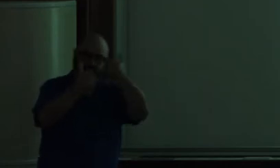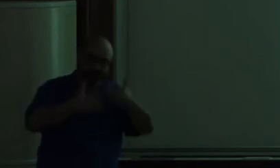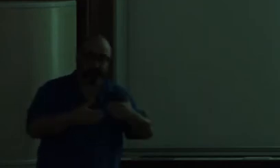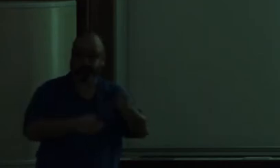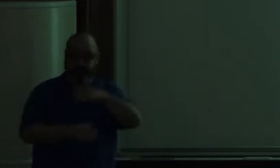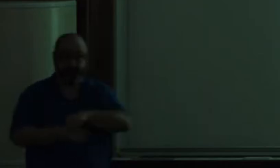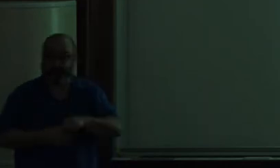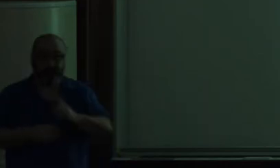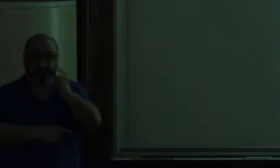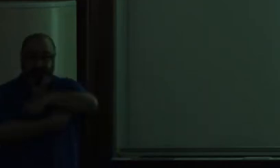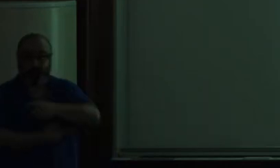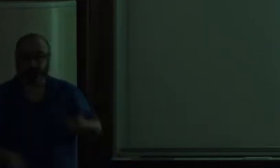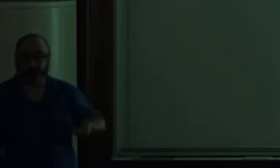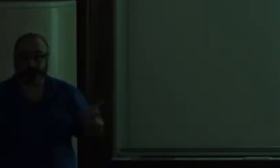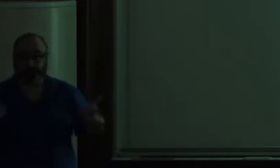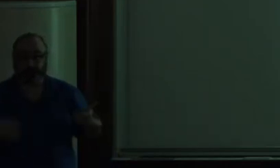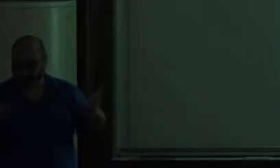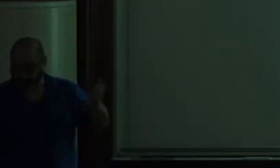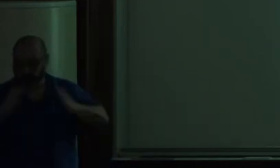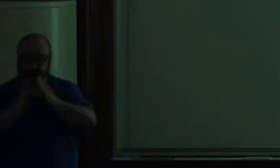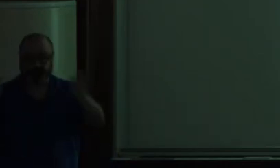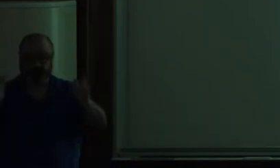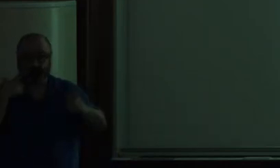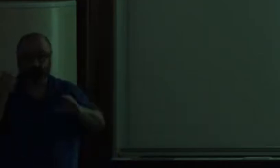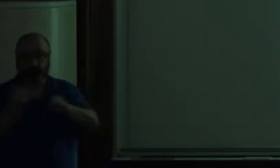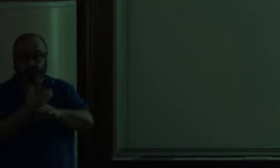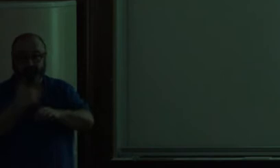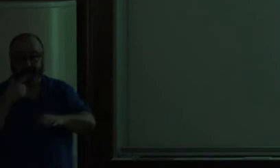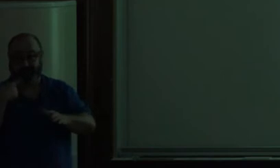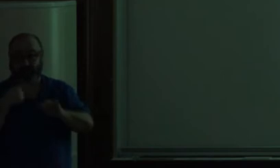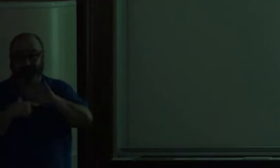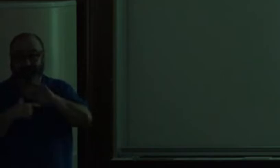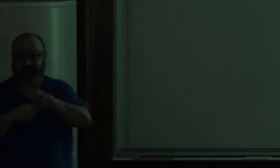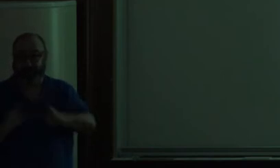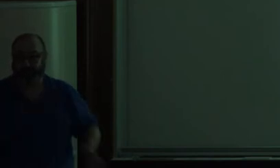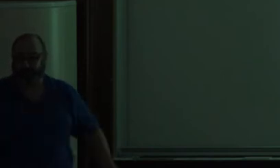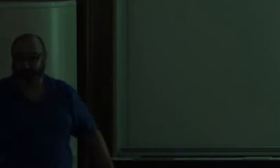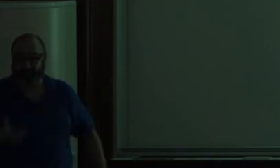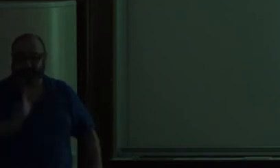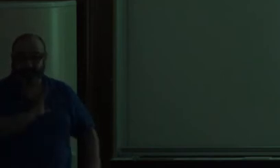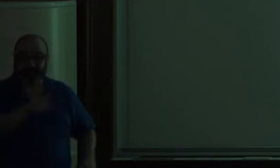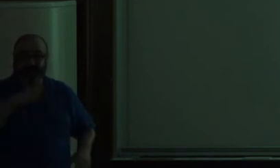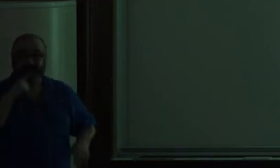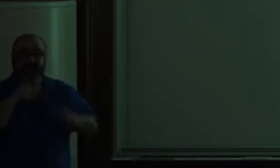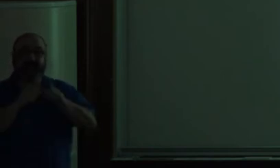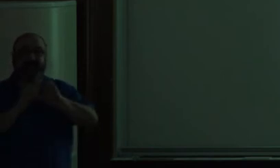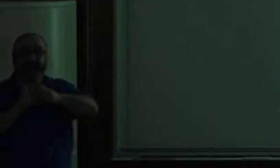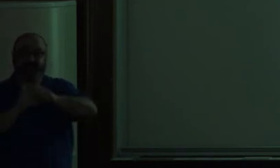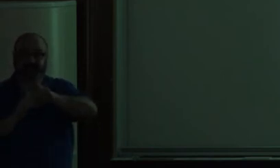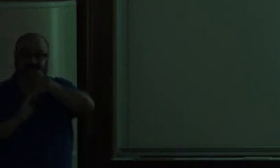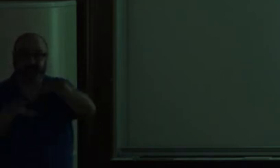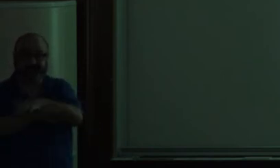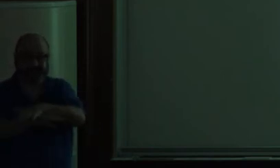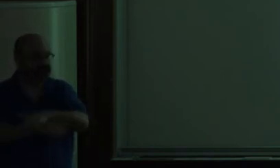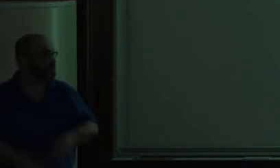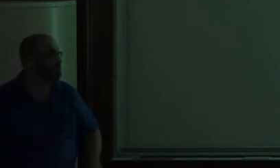dire. Python a une interface qui est de donner quelque chose quand on fait iter dessus. Mais cette interface, elle est implicite. Alors, ceux